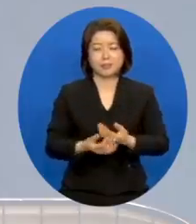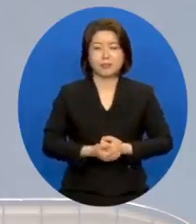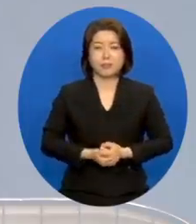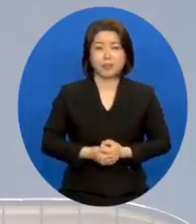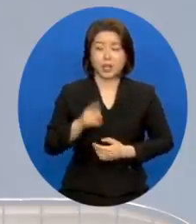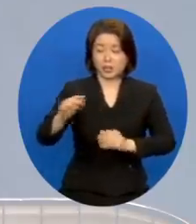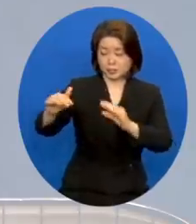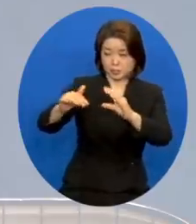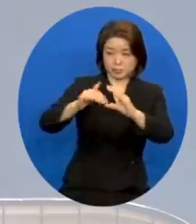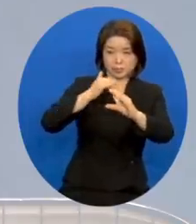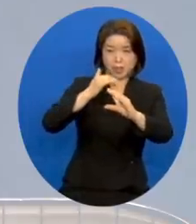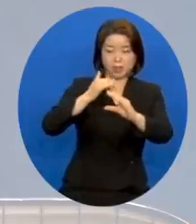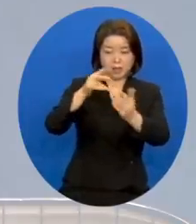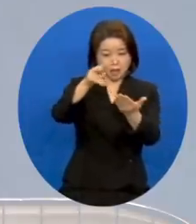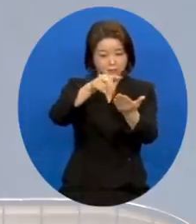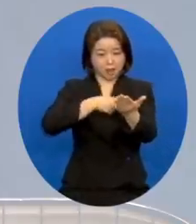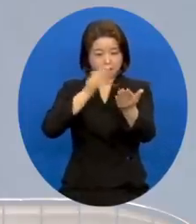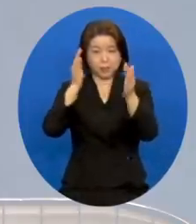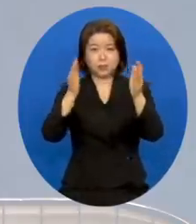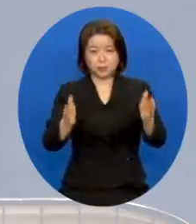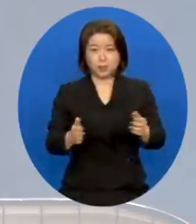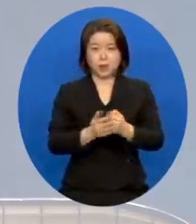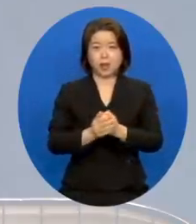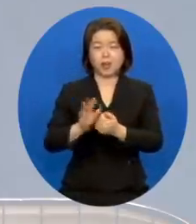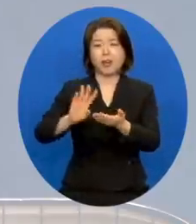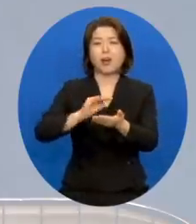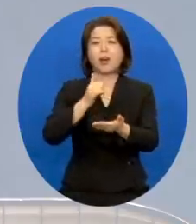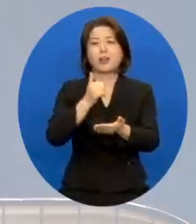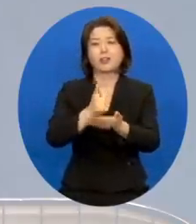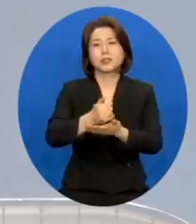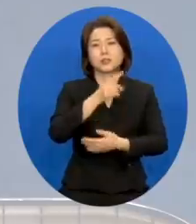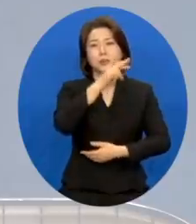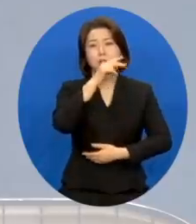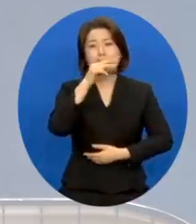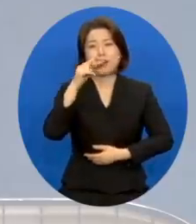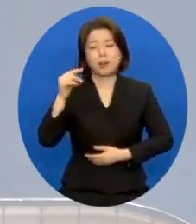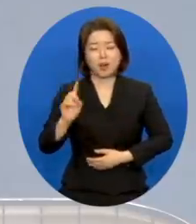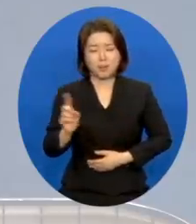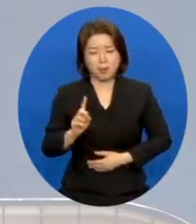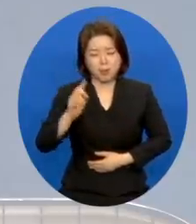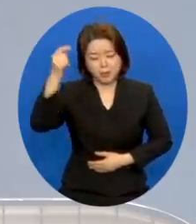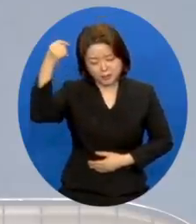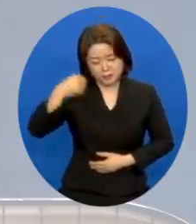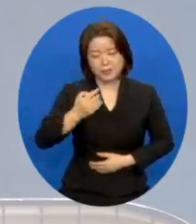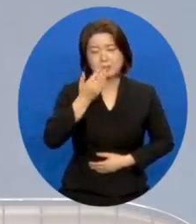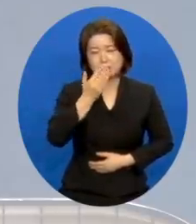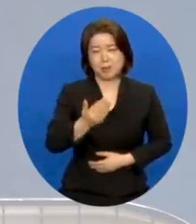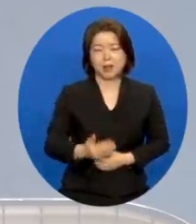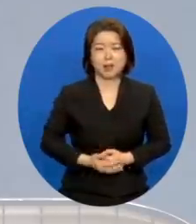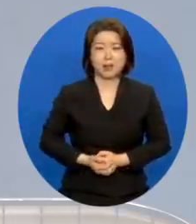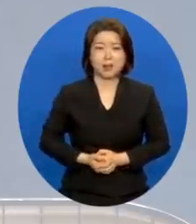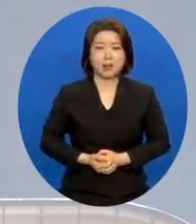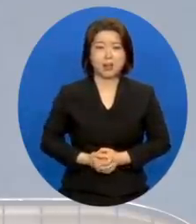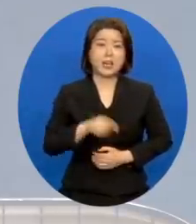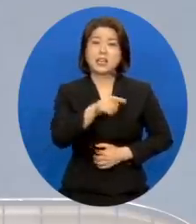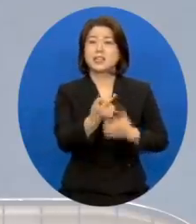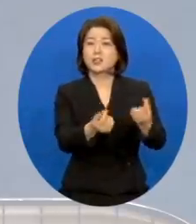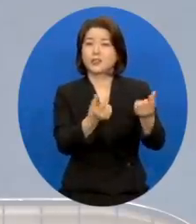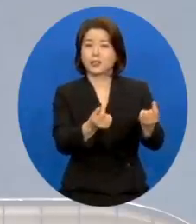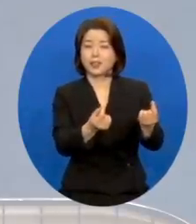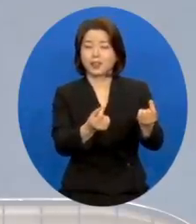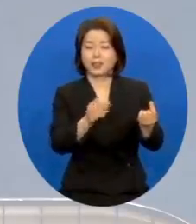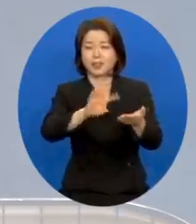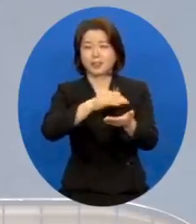그 매일 잃는데 그리스도의 향기가 뭔가가 느껴졌어요 그런게 그리스도의